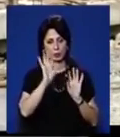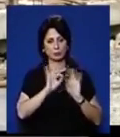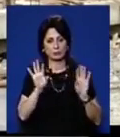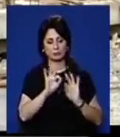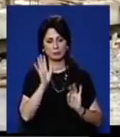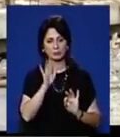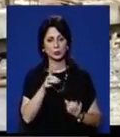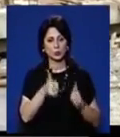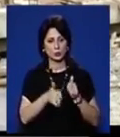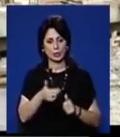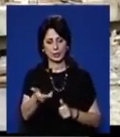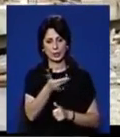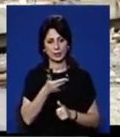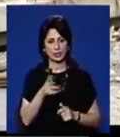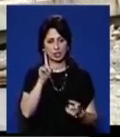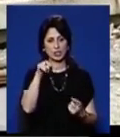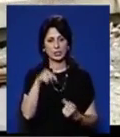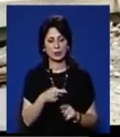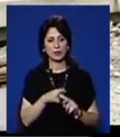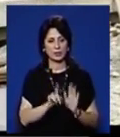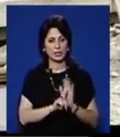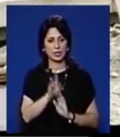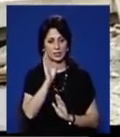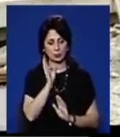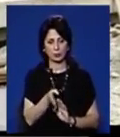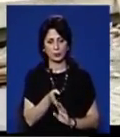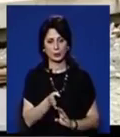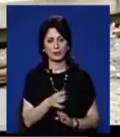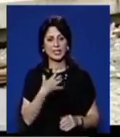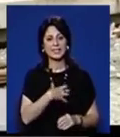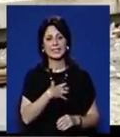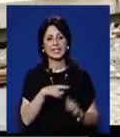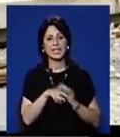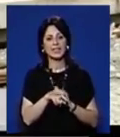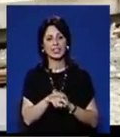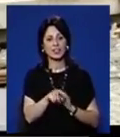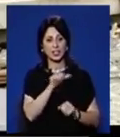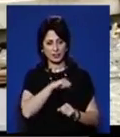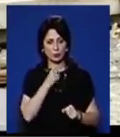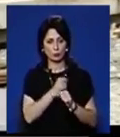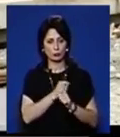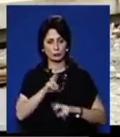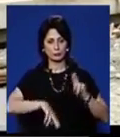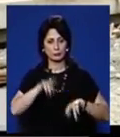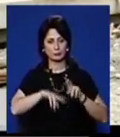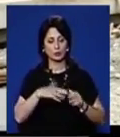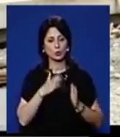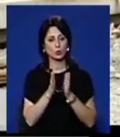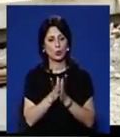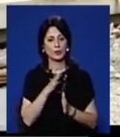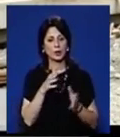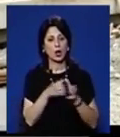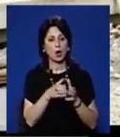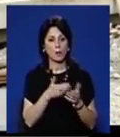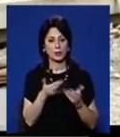გამოვაცხადებთ ტენდერს და შესაბამისად ის დაიწყება. ძირითადად დევნილები არიან დასაქმებულები, ესეც ჩვენი თხოვნა იყო